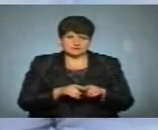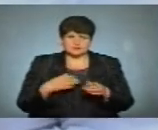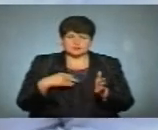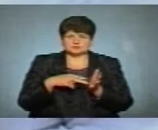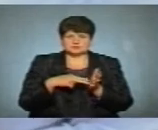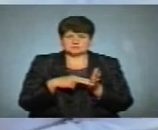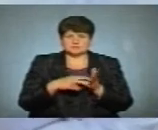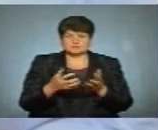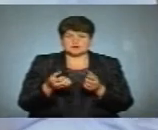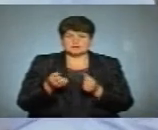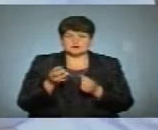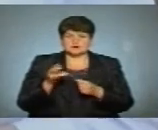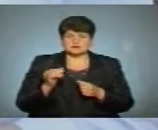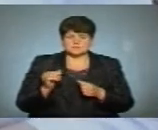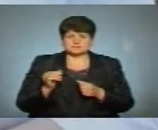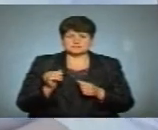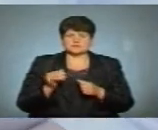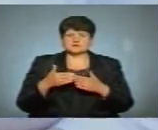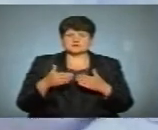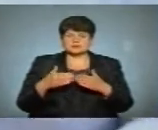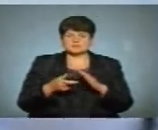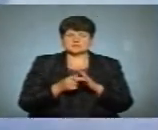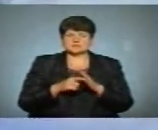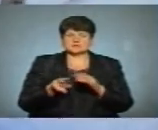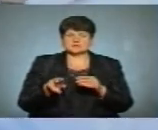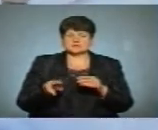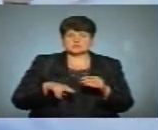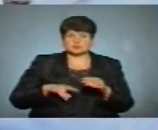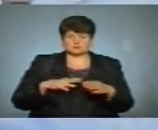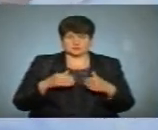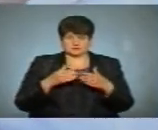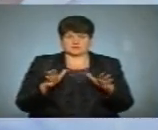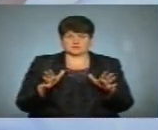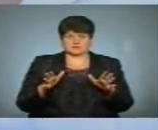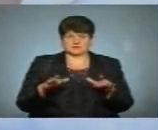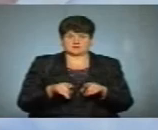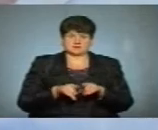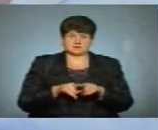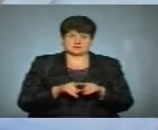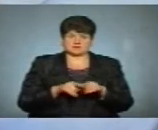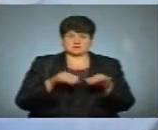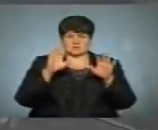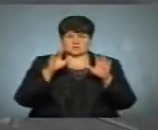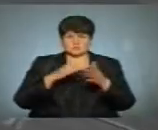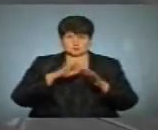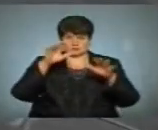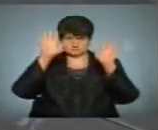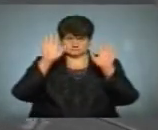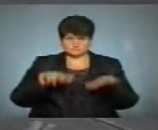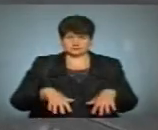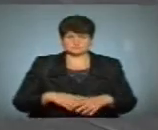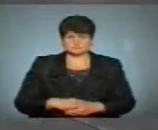в приймальні, і двері до кабінету директора були відкриті. Все скло посипалося, ну як в фільмі жахів просто, інакше не скажеш.